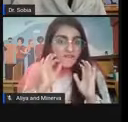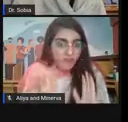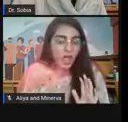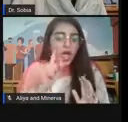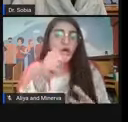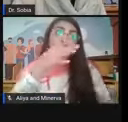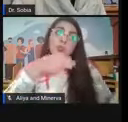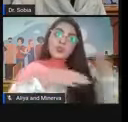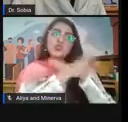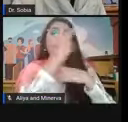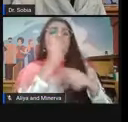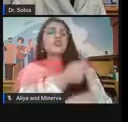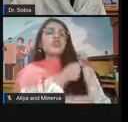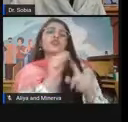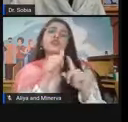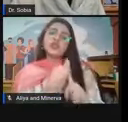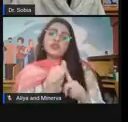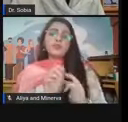सिम्टम.